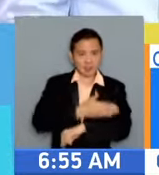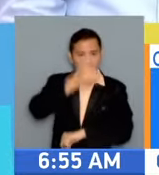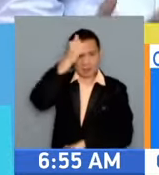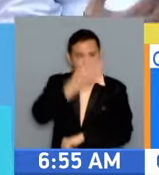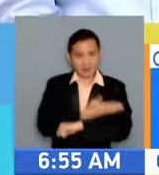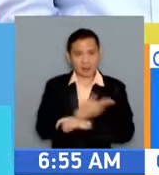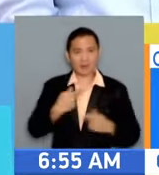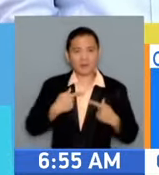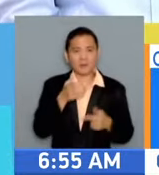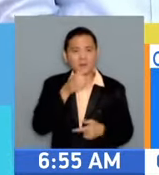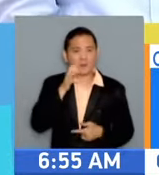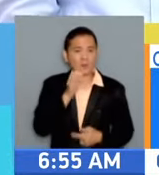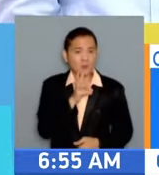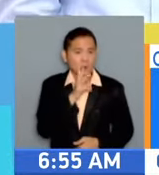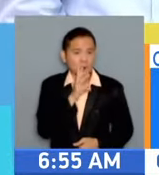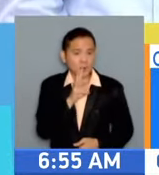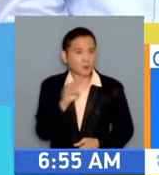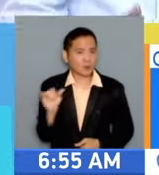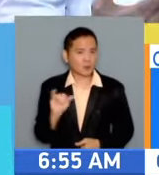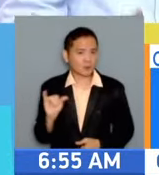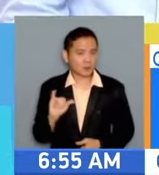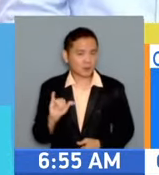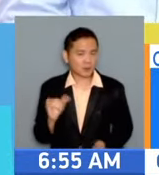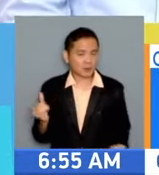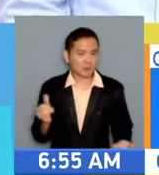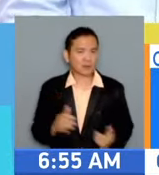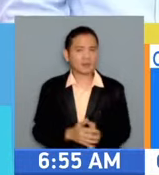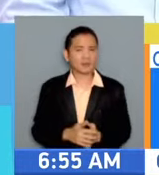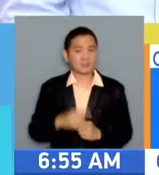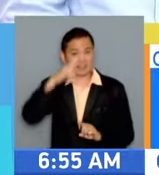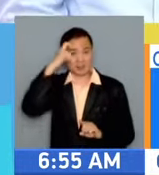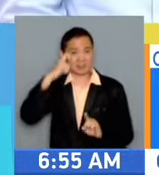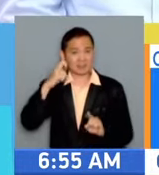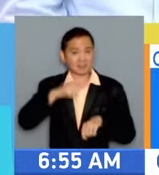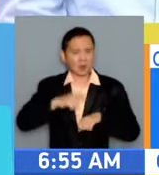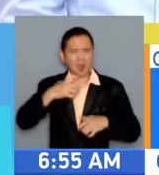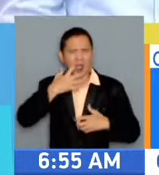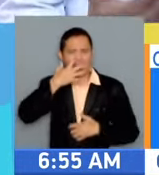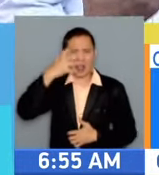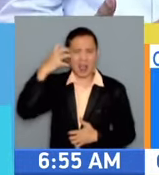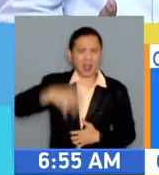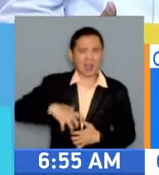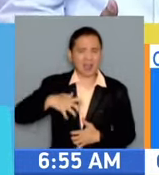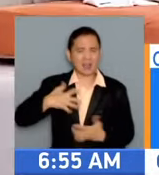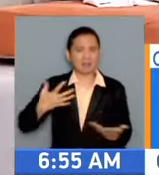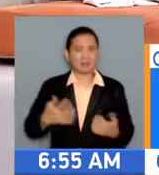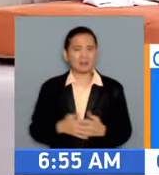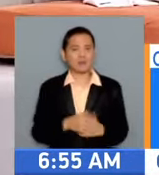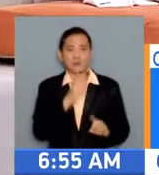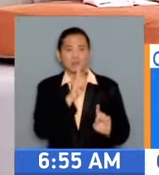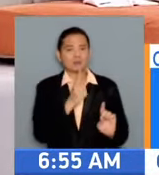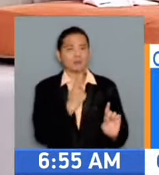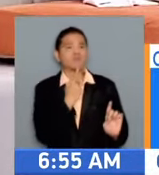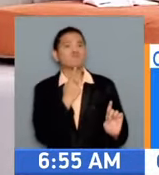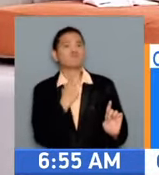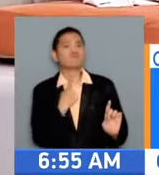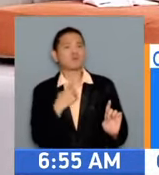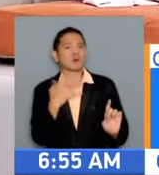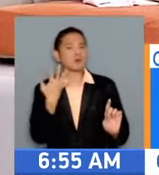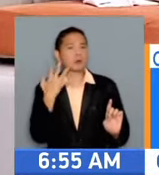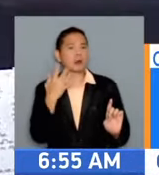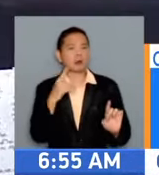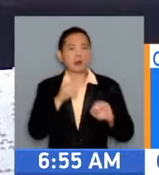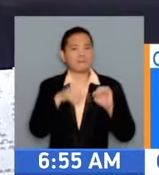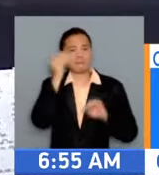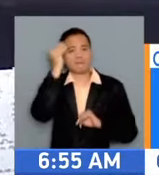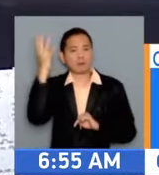Kasi alam naman po natin na napaka-init din sa Pilipinas. Hindi sila nakakaramdam ng uhaw. Hindi sila nakakaramdam ng uhaw, pero po yung epekto pa rin nung